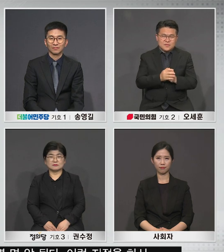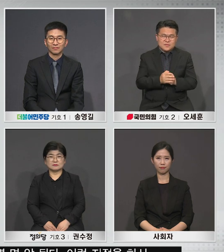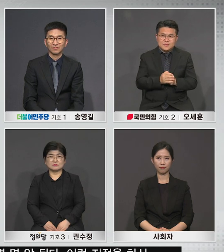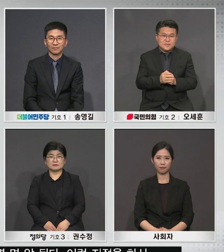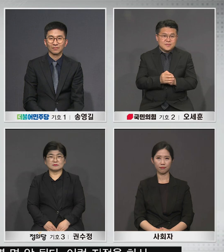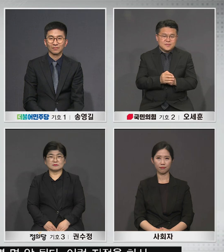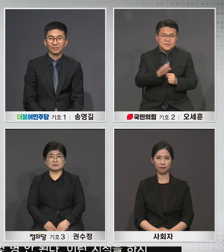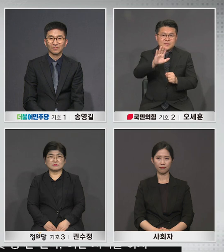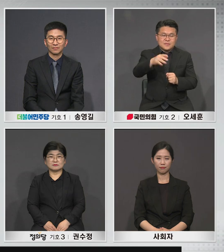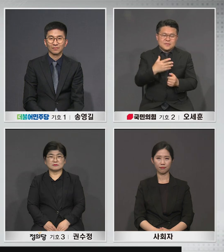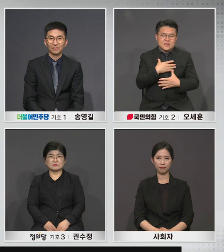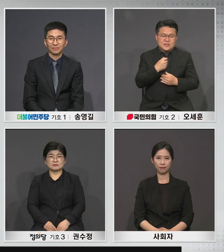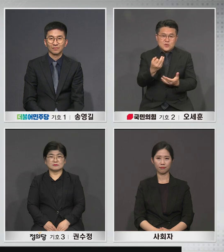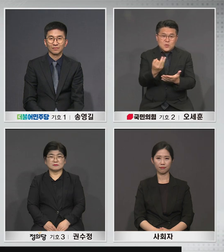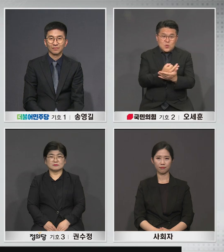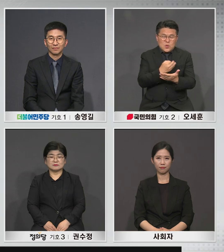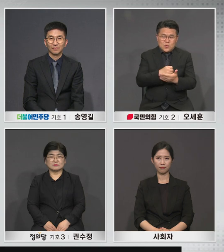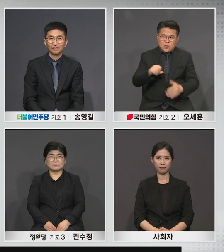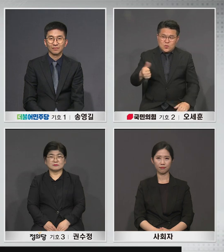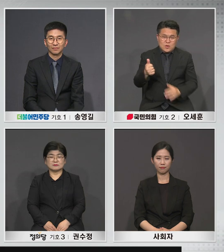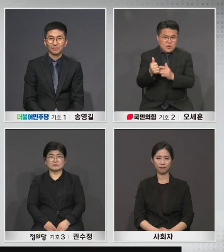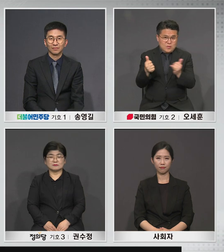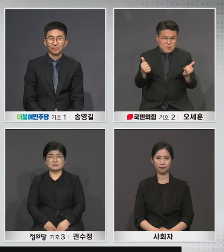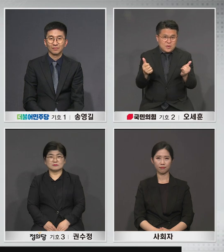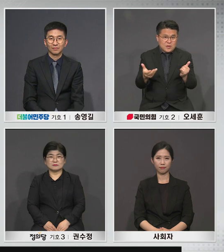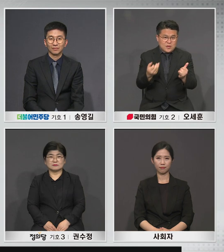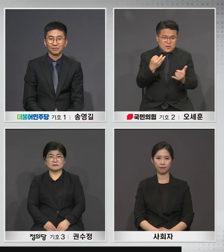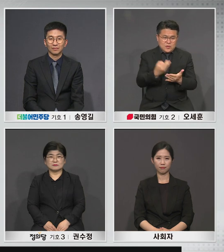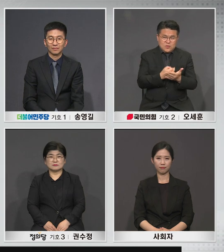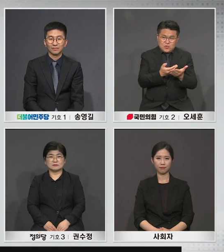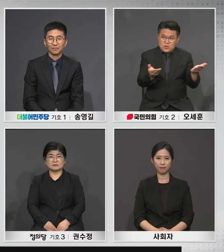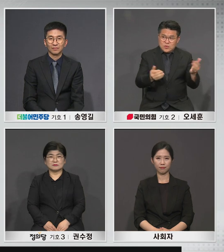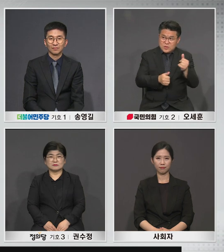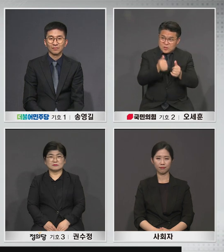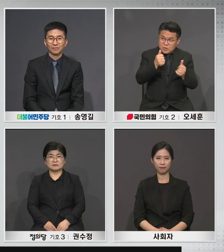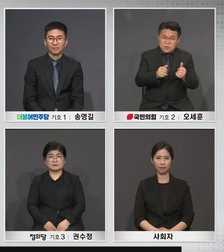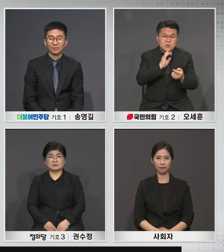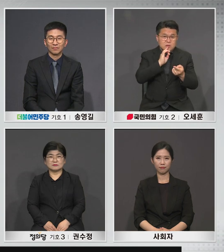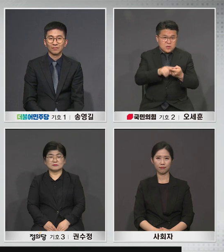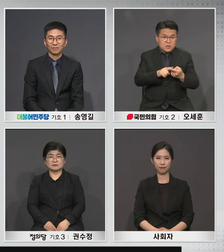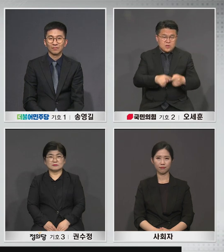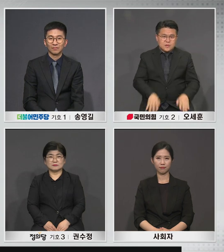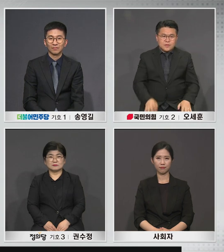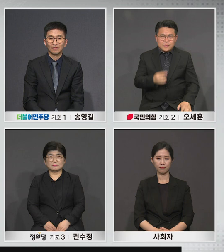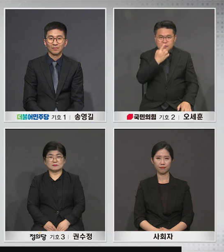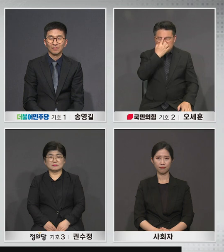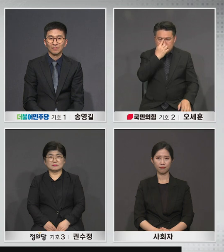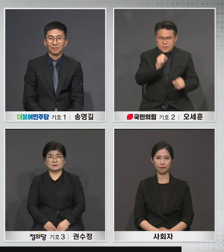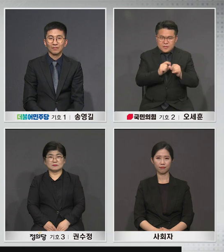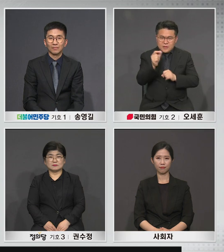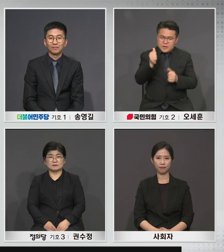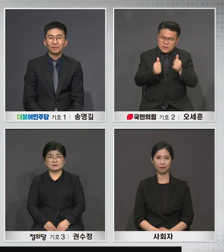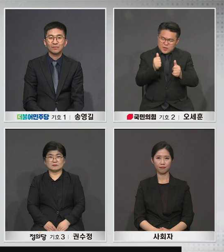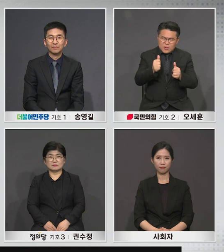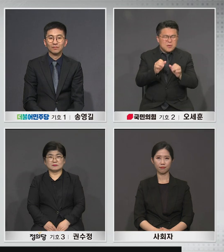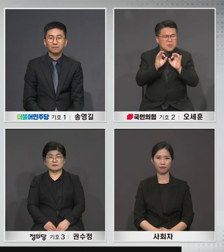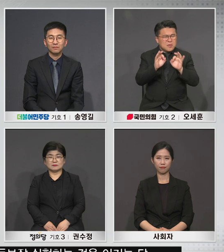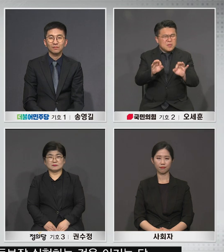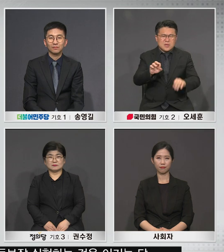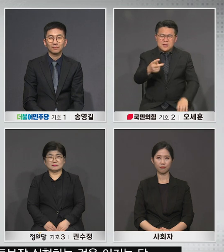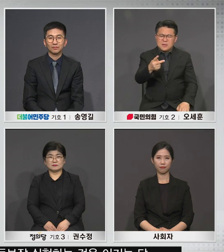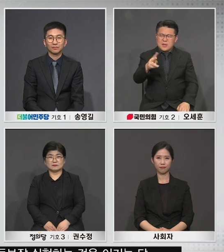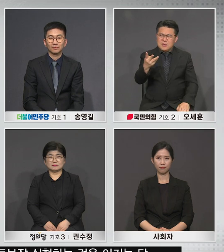안심소득 500명 가지고 소득 보장 실험하는 거는 이건 당연한 겁니다. 베를린의 소득 보장 실험은 2, 300명밖에 안 돼요.